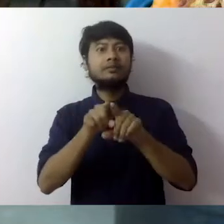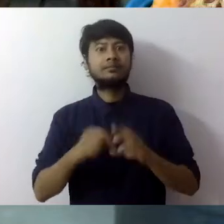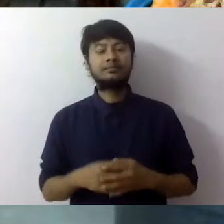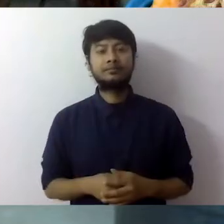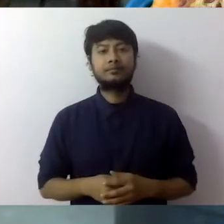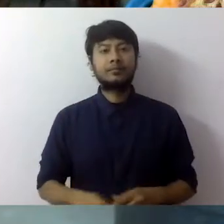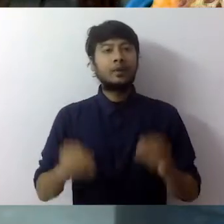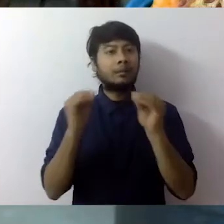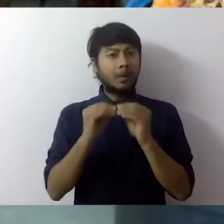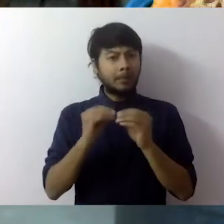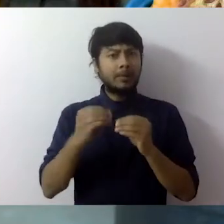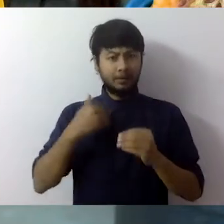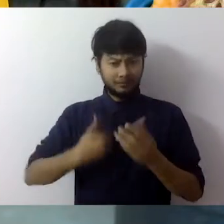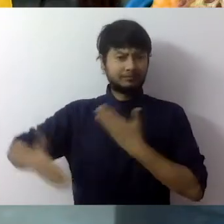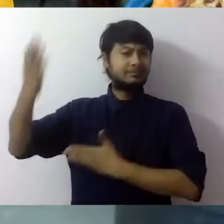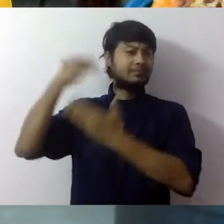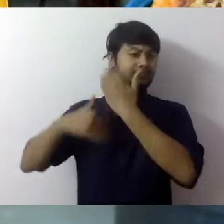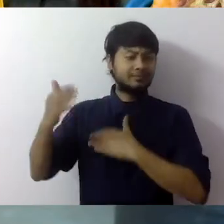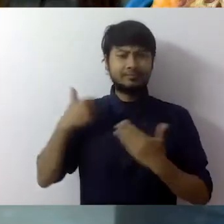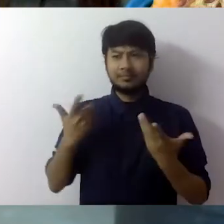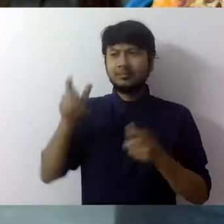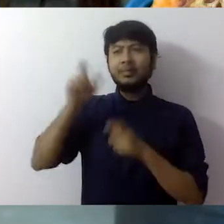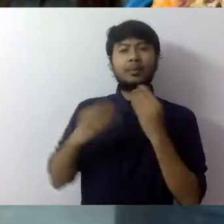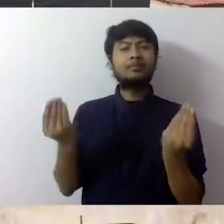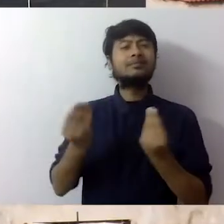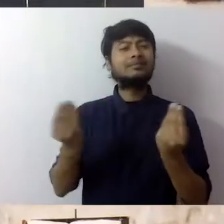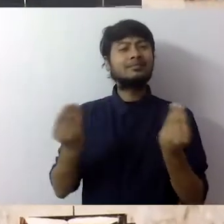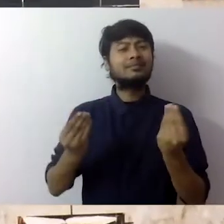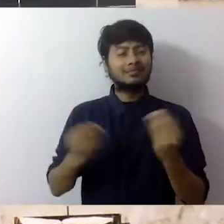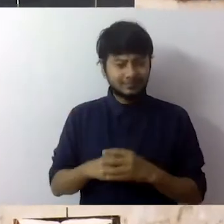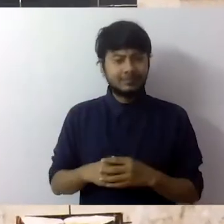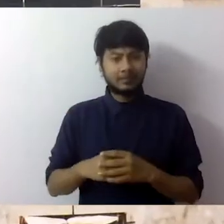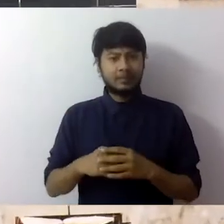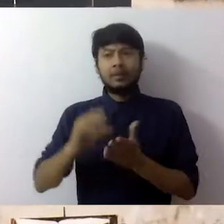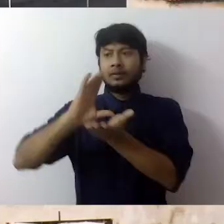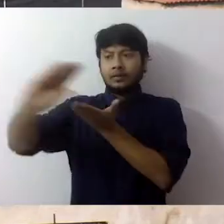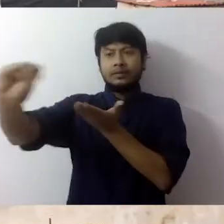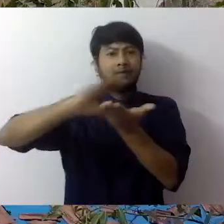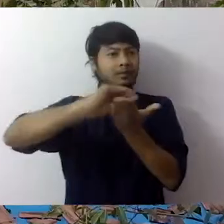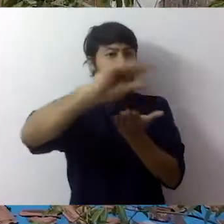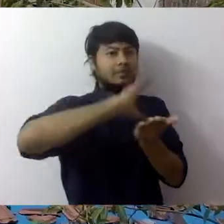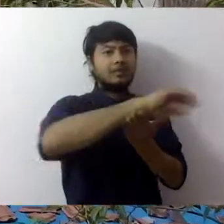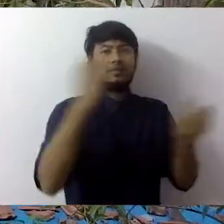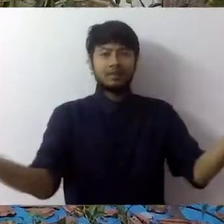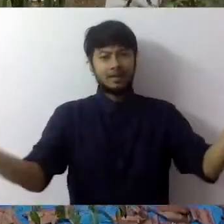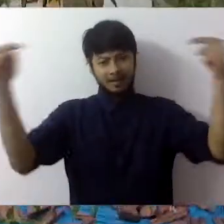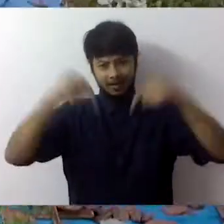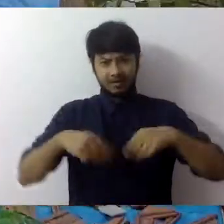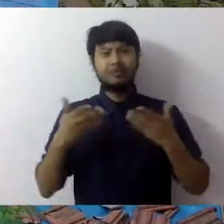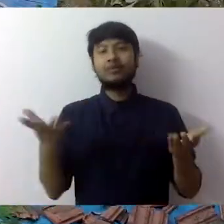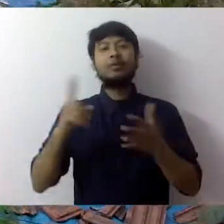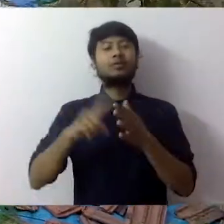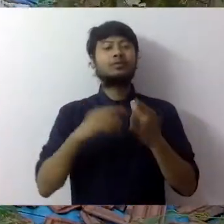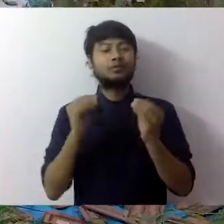बम्बई में जब एक टाइम था कि कोई भी नहीं था, तो पीपल वेर कमिंग हियर लाइक जस्ट फॉर सर्चिंग सम जॉब,